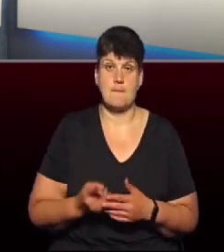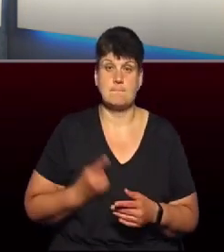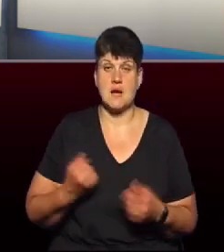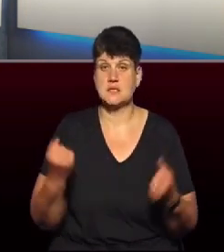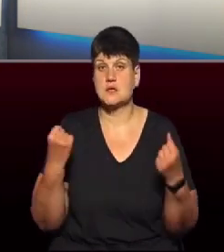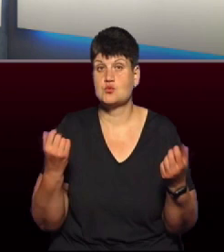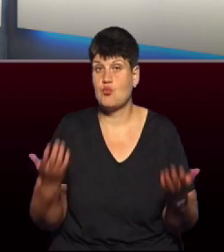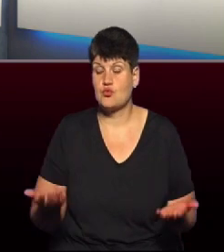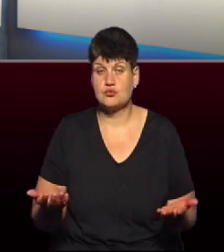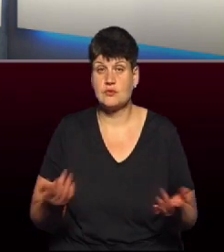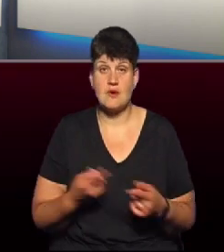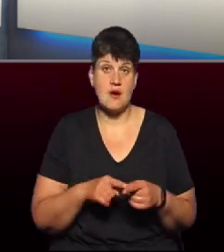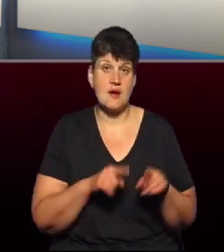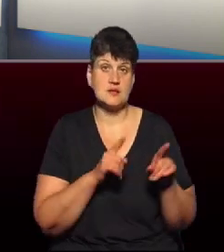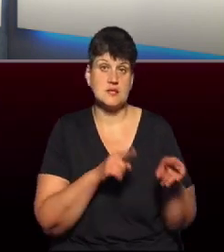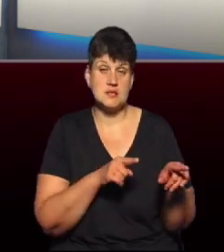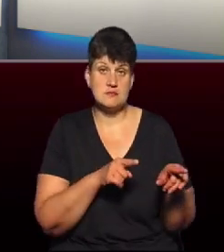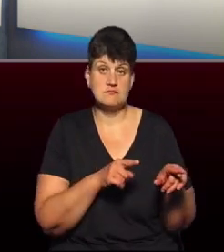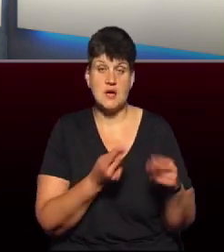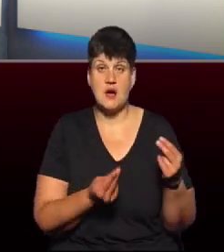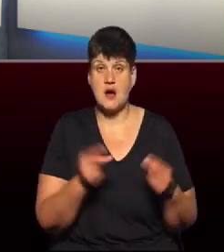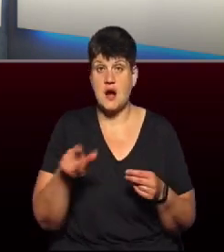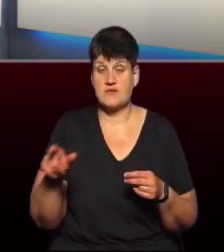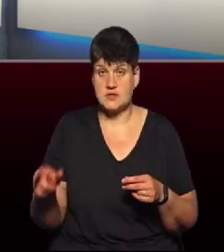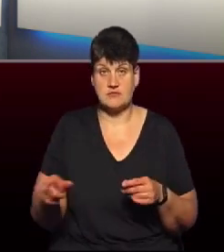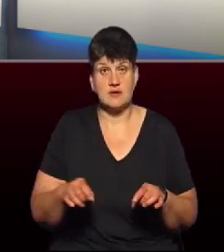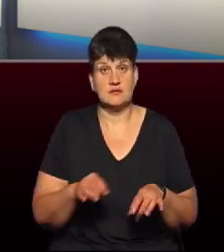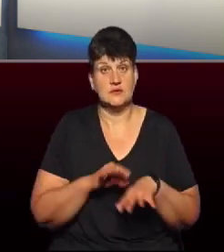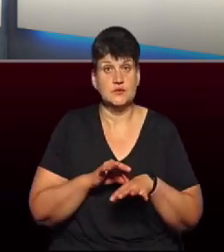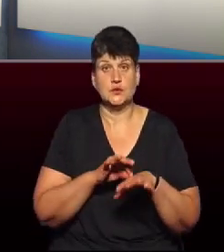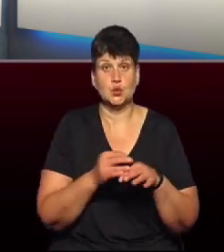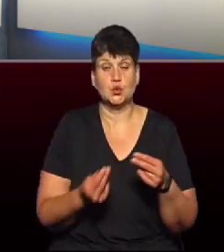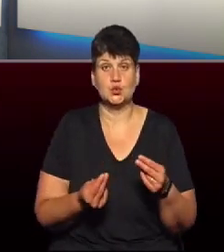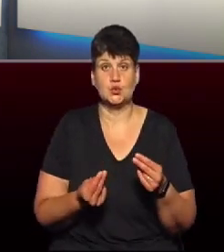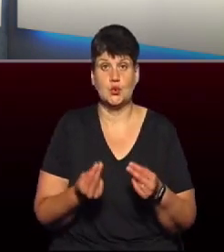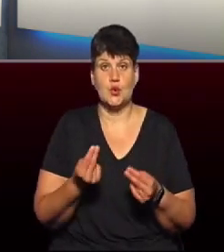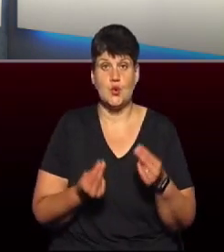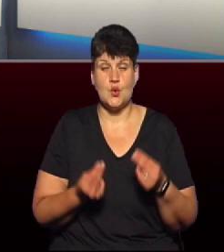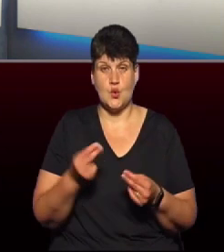ці гравці, вони визначають гру, ведуть за собою. Нам бракує таких людей,